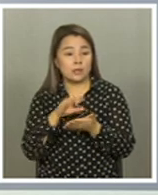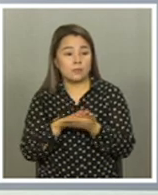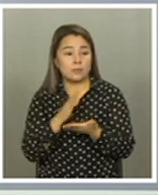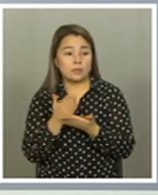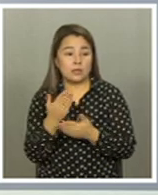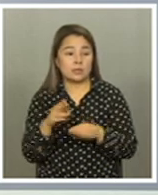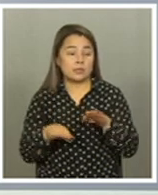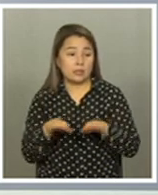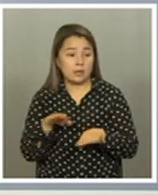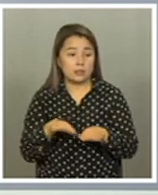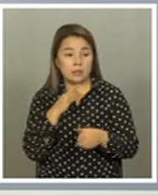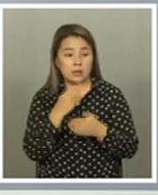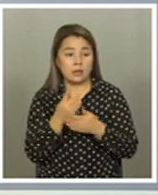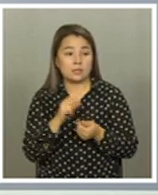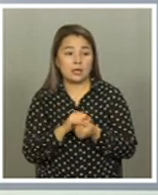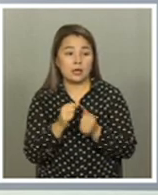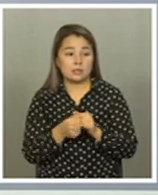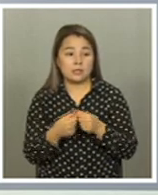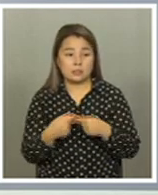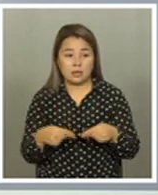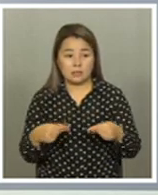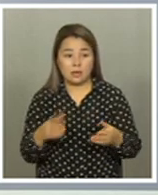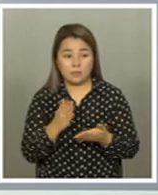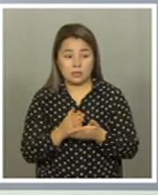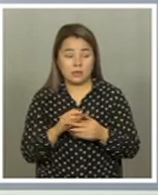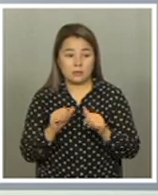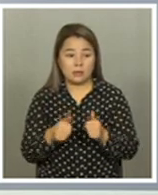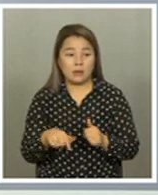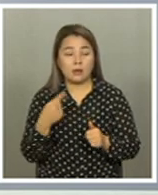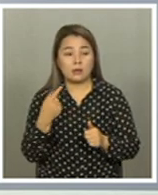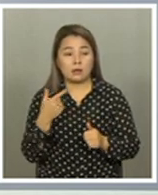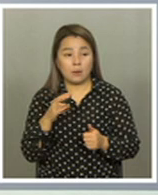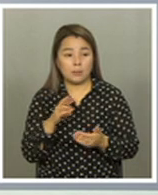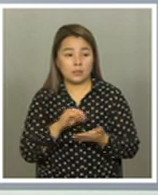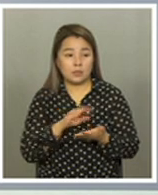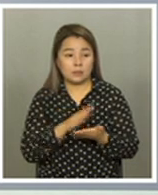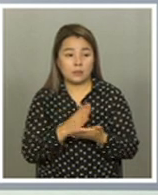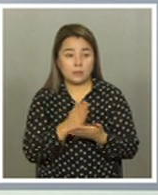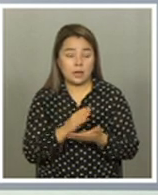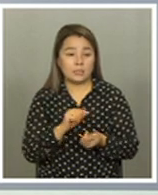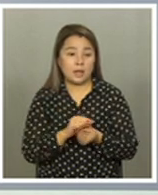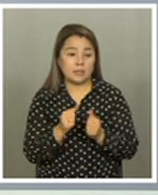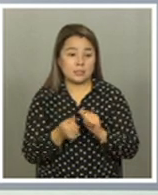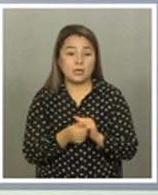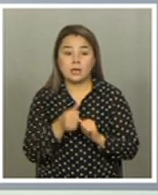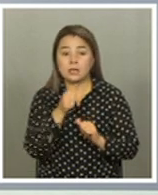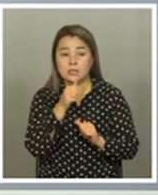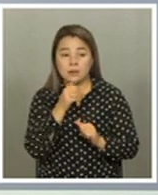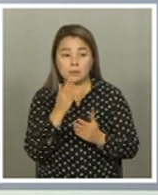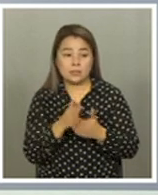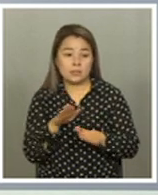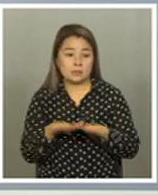осы денені теңестіруге арналған гір тастары. Бұл жерде граммы жазылған гір тастары қолданылатын болады. Мысалы,